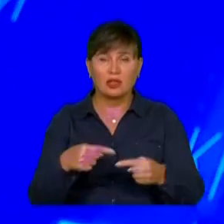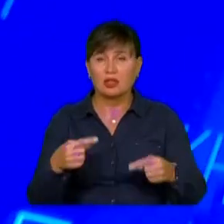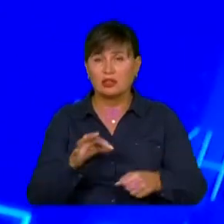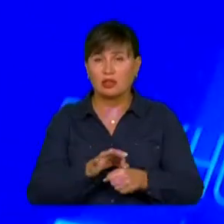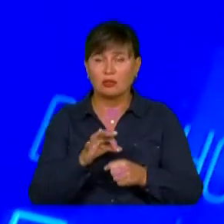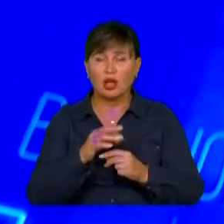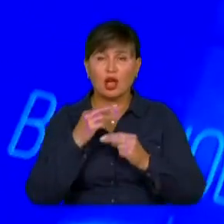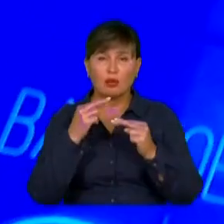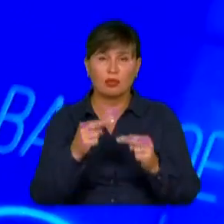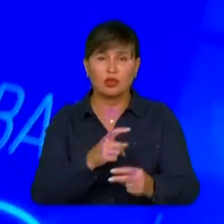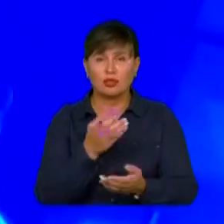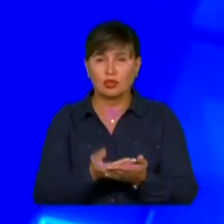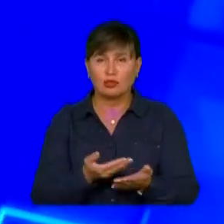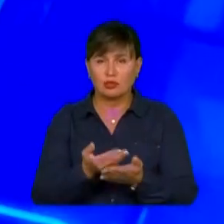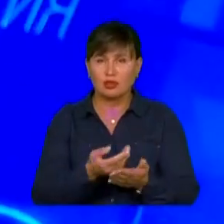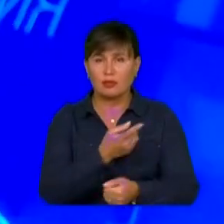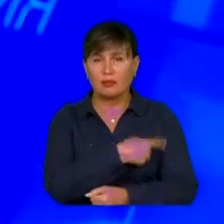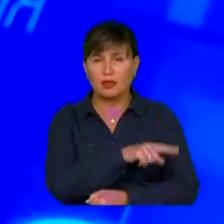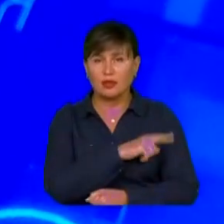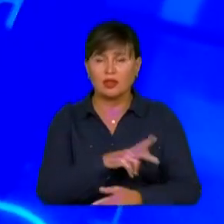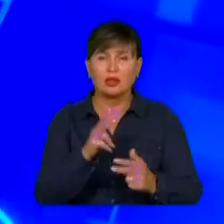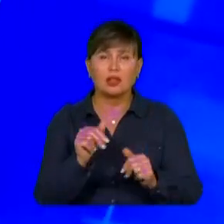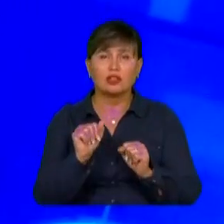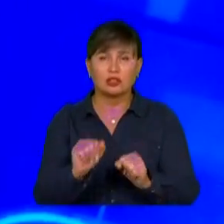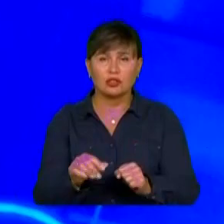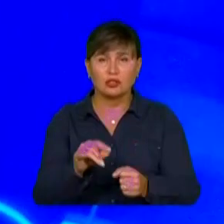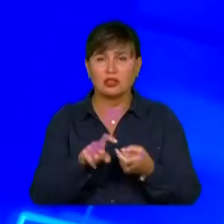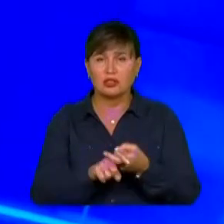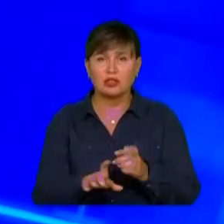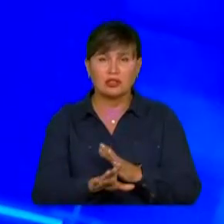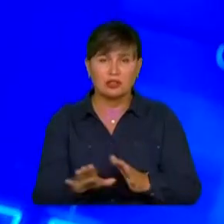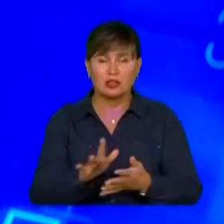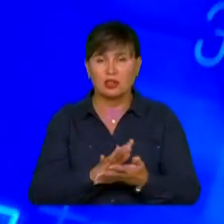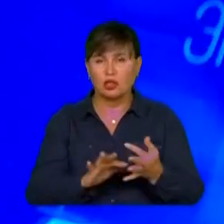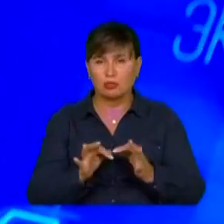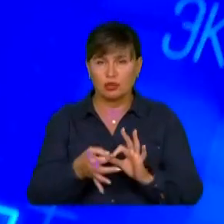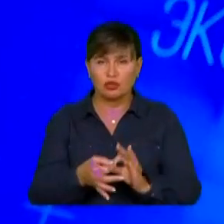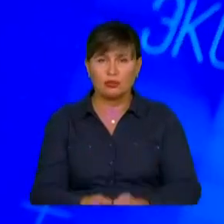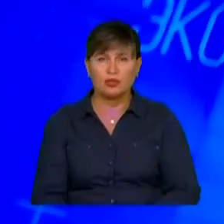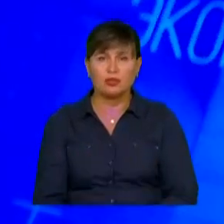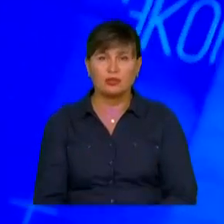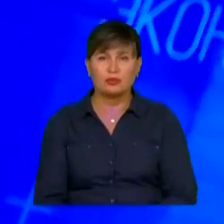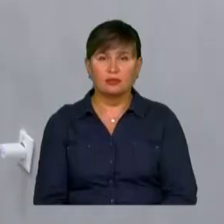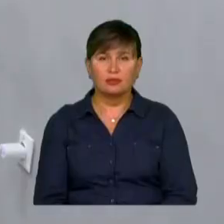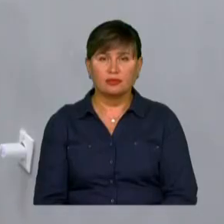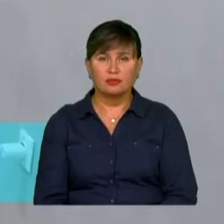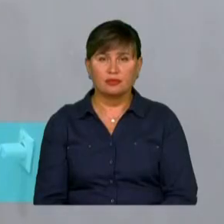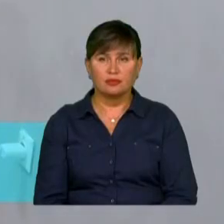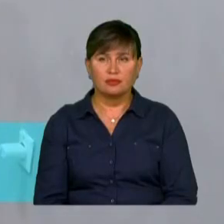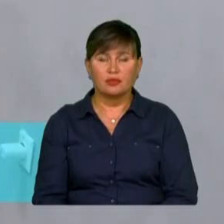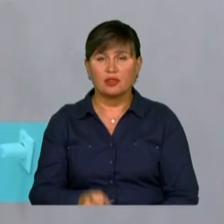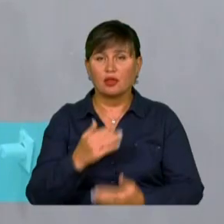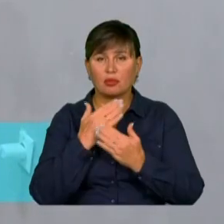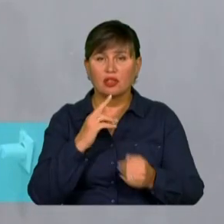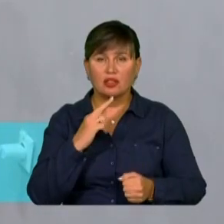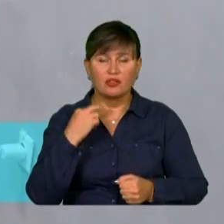заболевания обращаться за консультацией к медикам. Как защититься и не заразиться, узнавала Гульмира Сутубаева. За последние